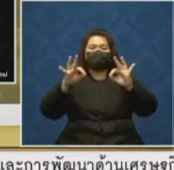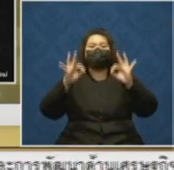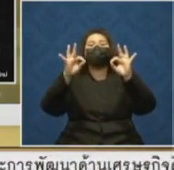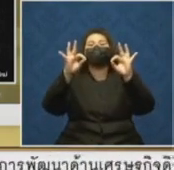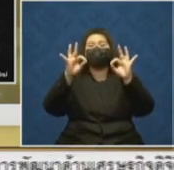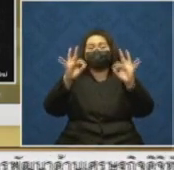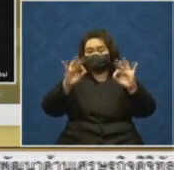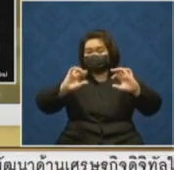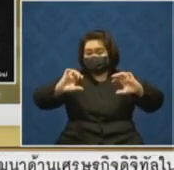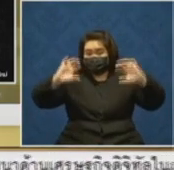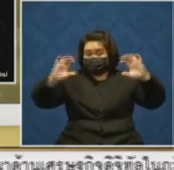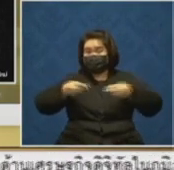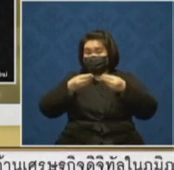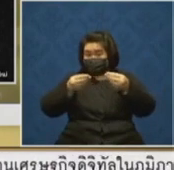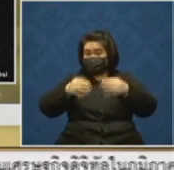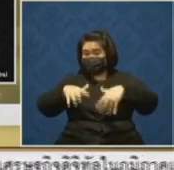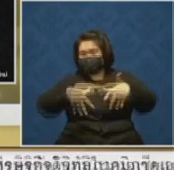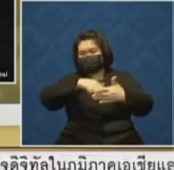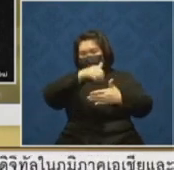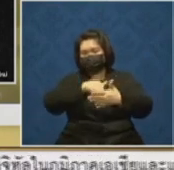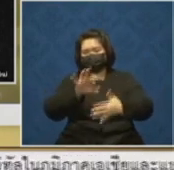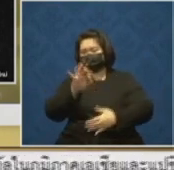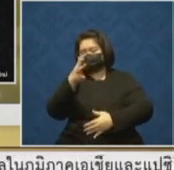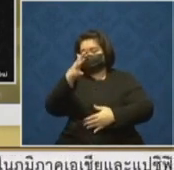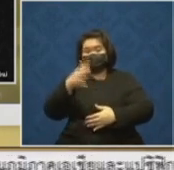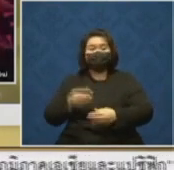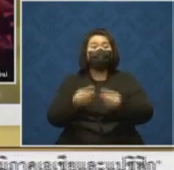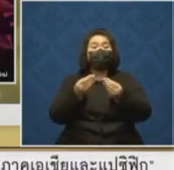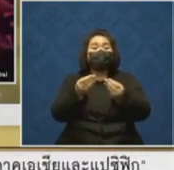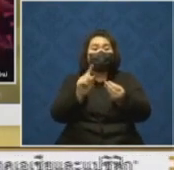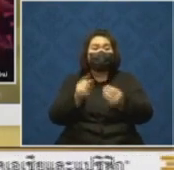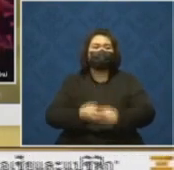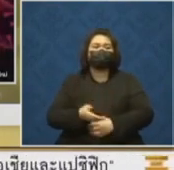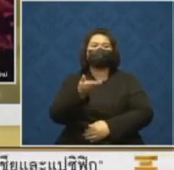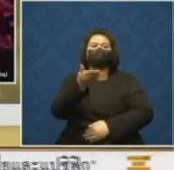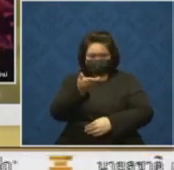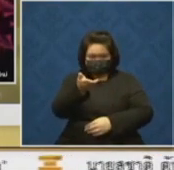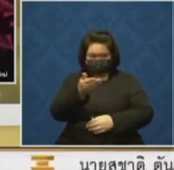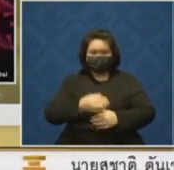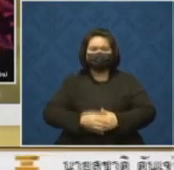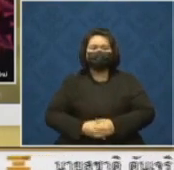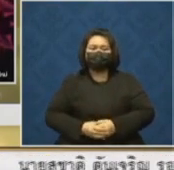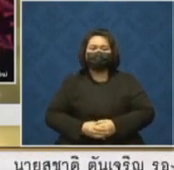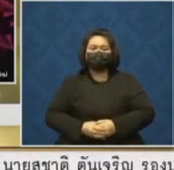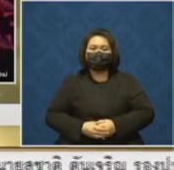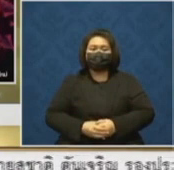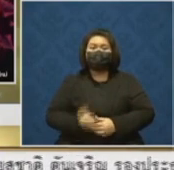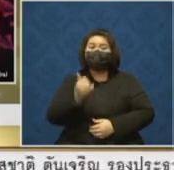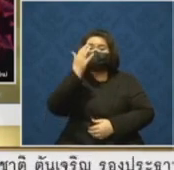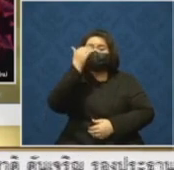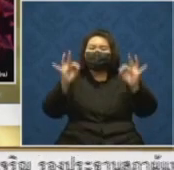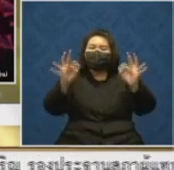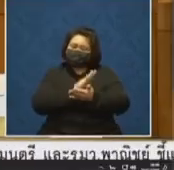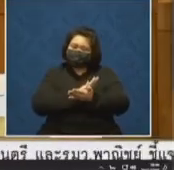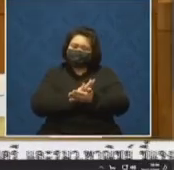าติตันเจริญก็เราพักการประชุมกันเถอะนะและประชุมต่อไป8:30ทะลุป่ะทันทีที่บอกให้พักการประชุมและประชุมต่อ